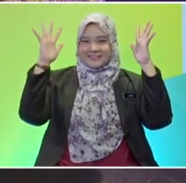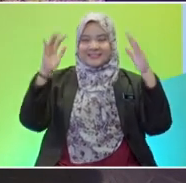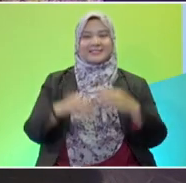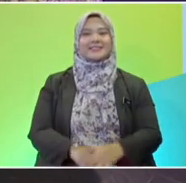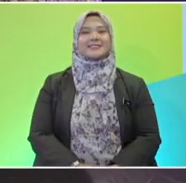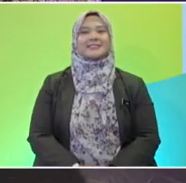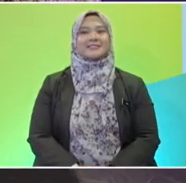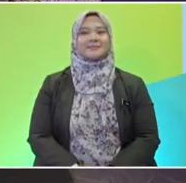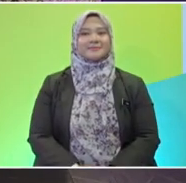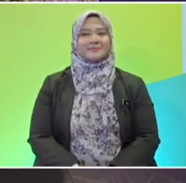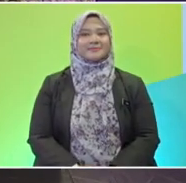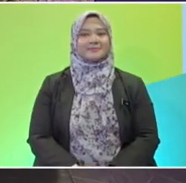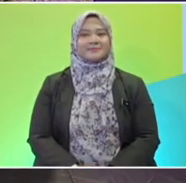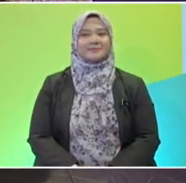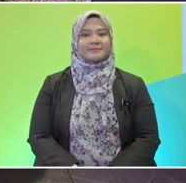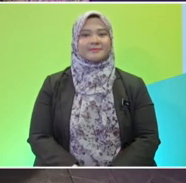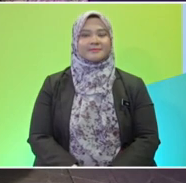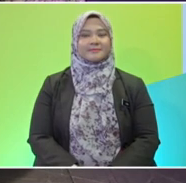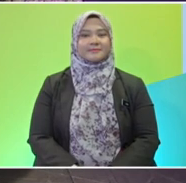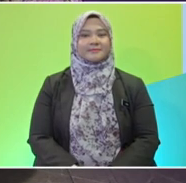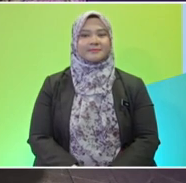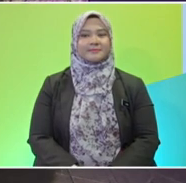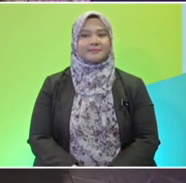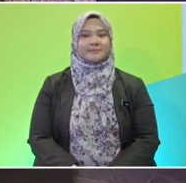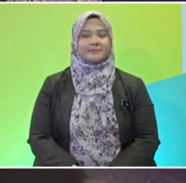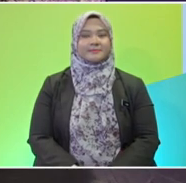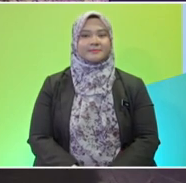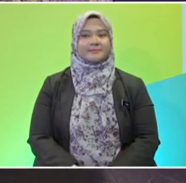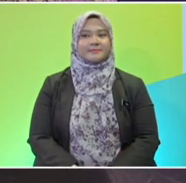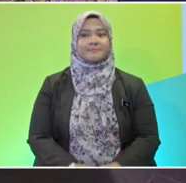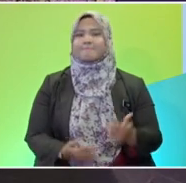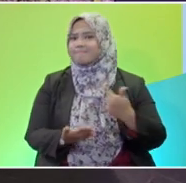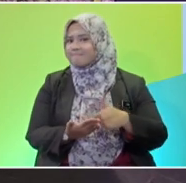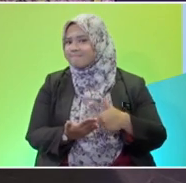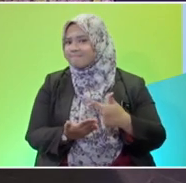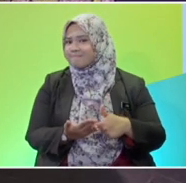Oke seenak coba Putar dan mendapatkan uang RM yang seterusnya